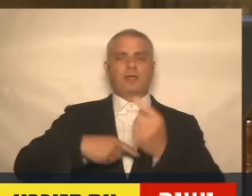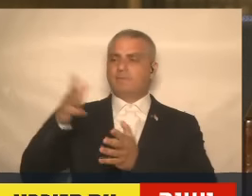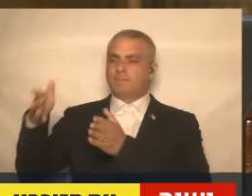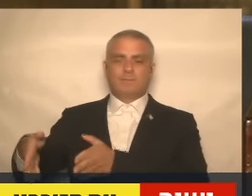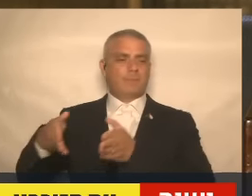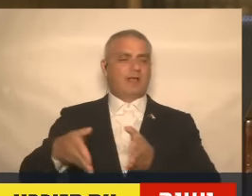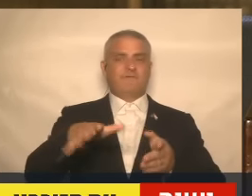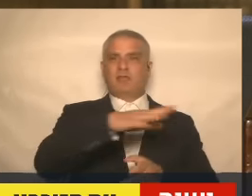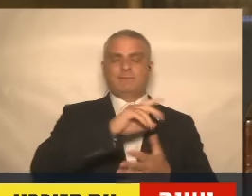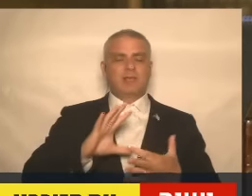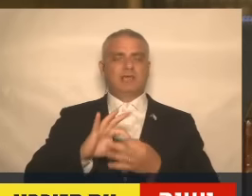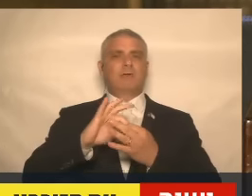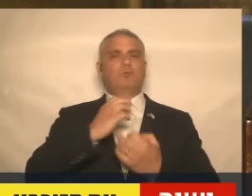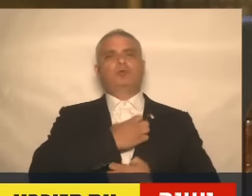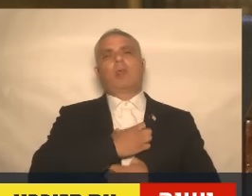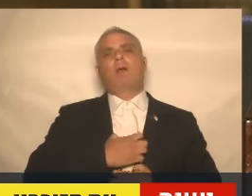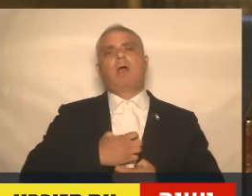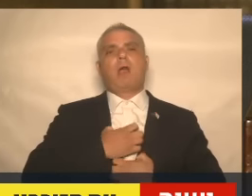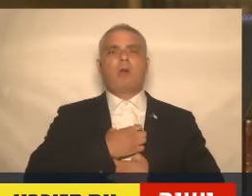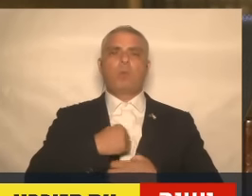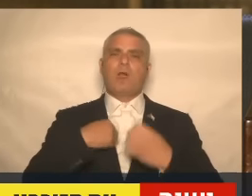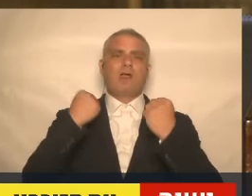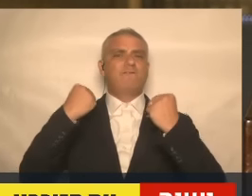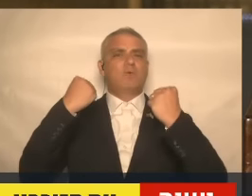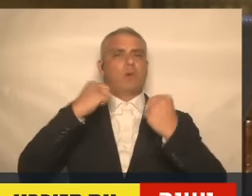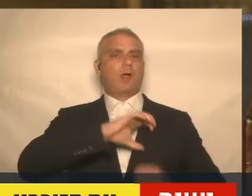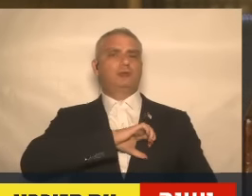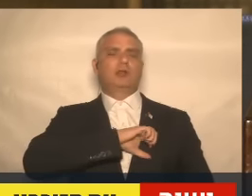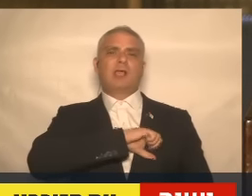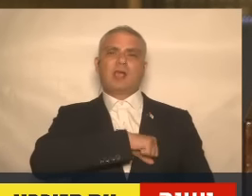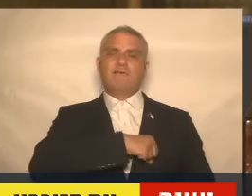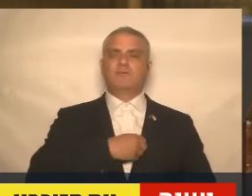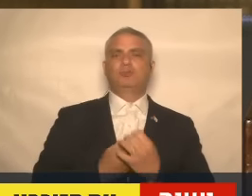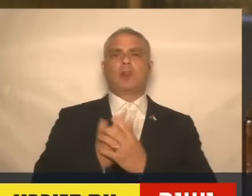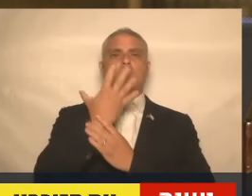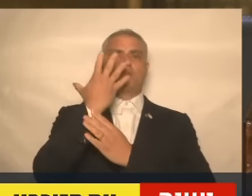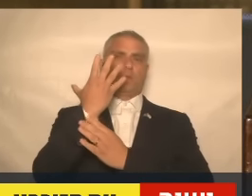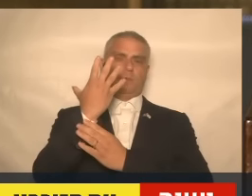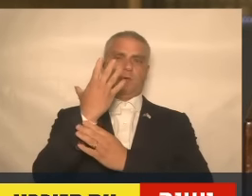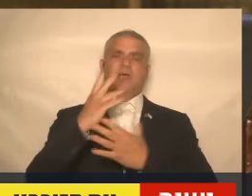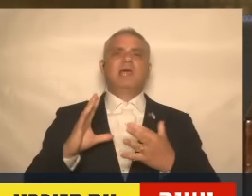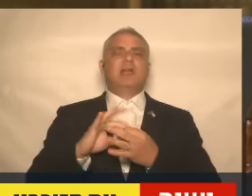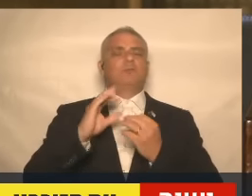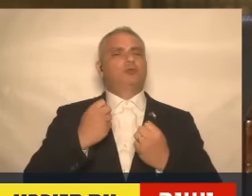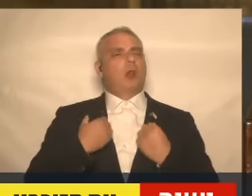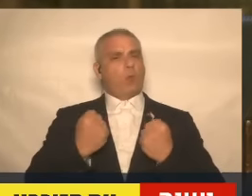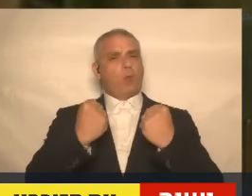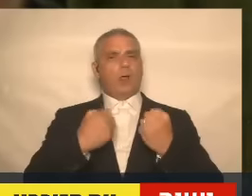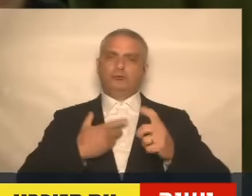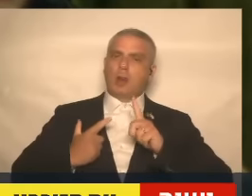החלקות. חיבור של געגוע ושל גבורה, של כאב ושל תקומה. חיבור של רוח